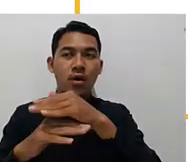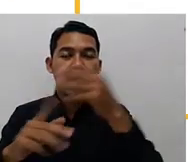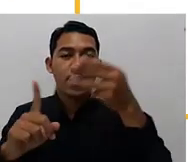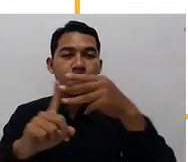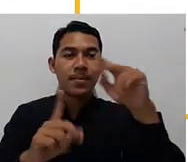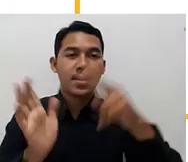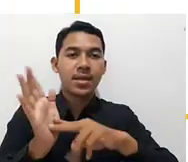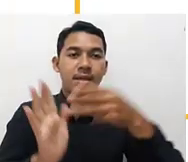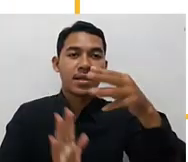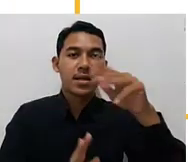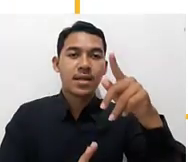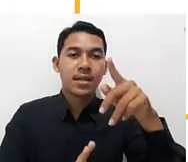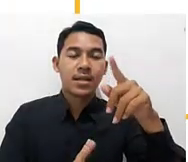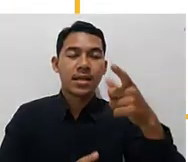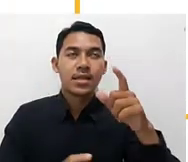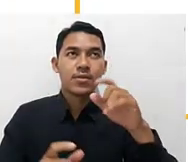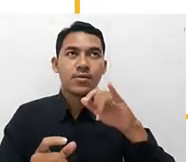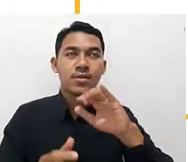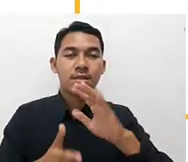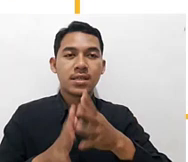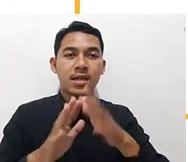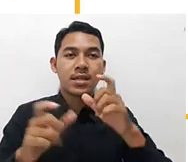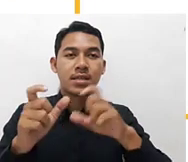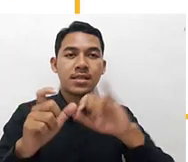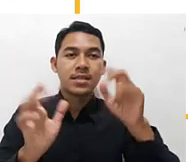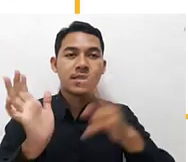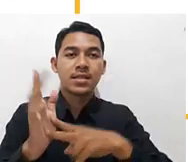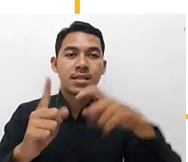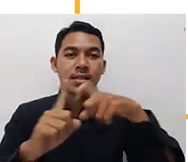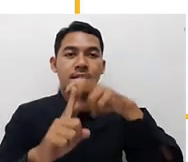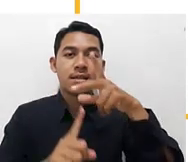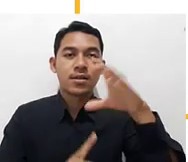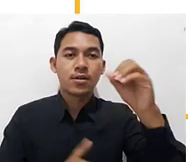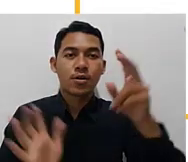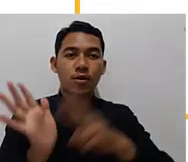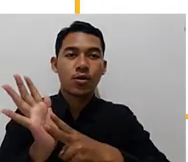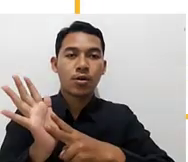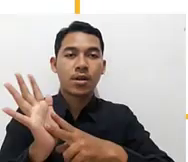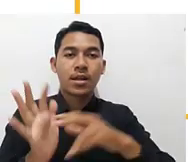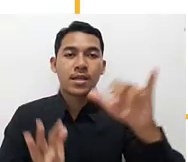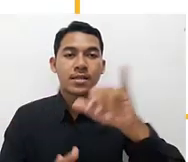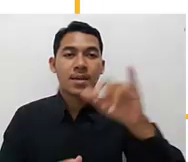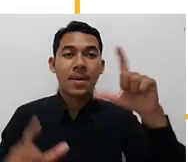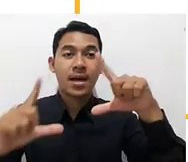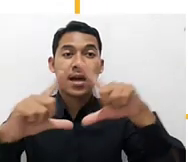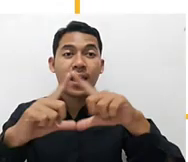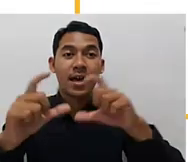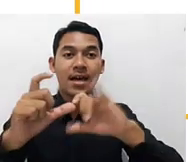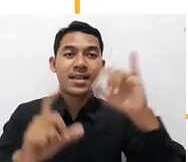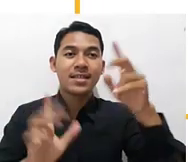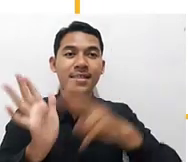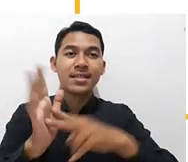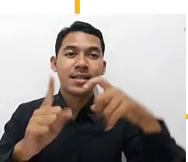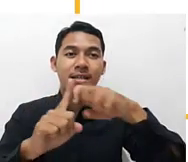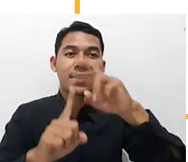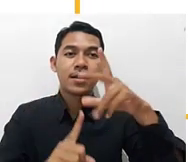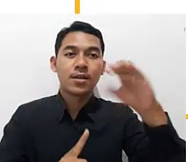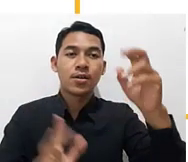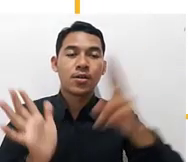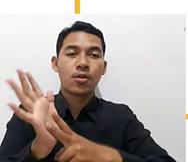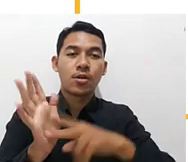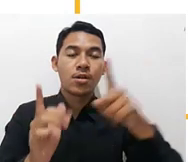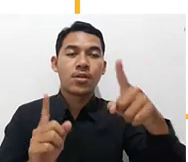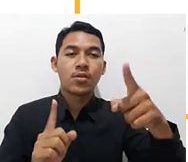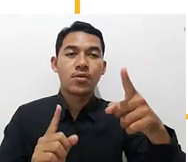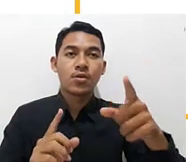terjadi asinkron dan juga sinkron. Nah, jadi coba kita next dulu nih ya. Contohnya itu ada di flip-flop ya. Jadi